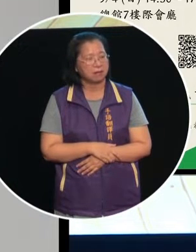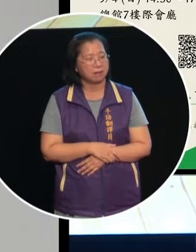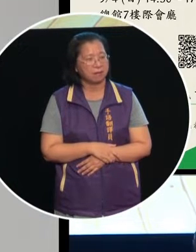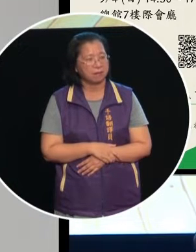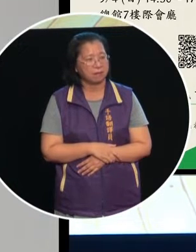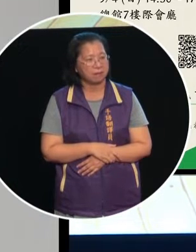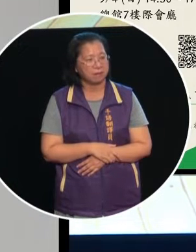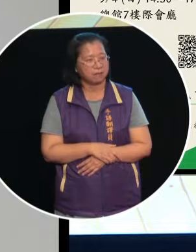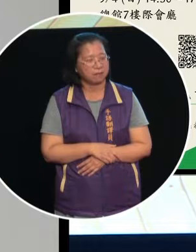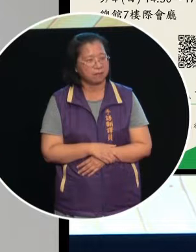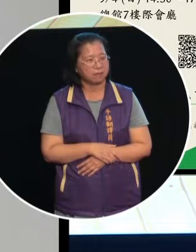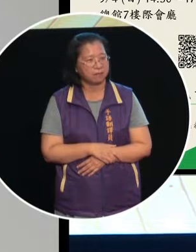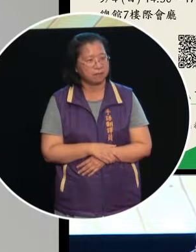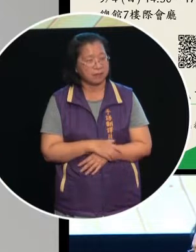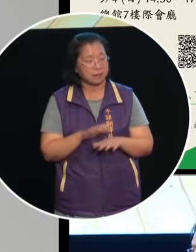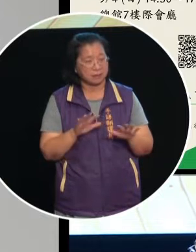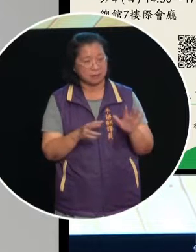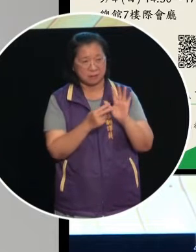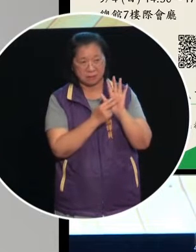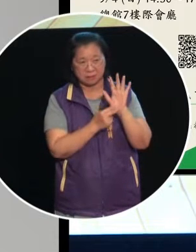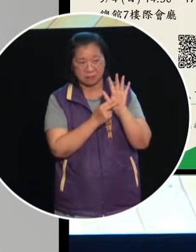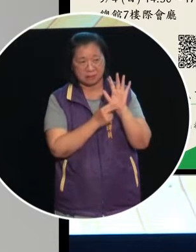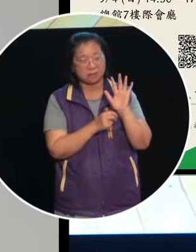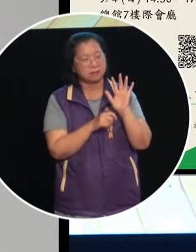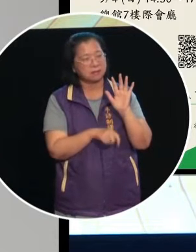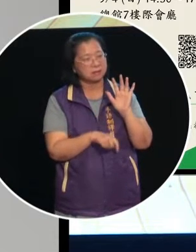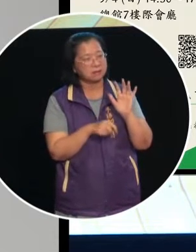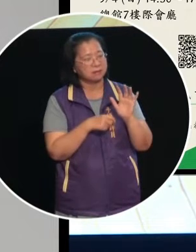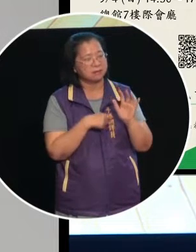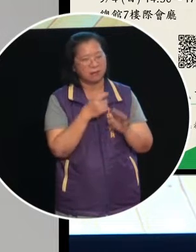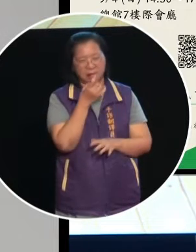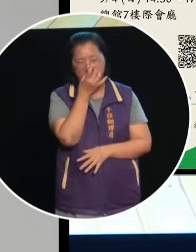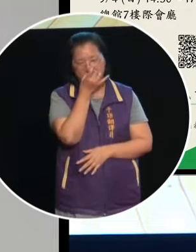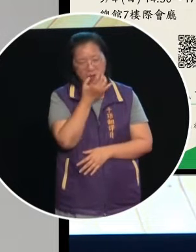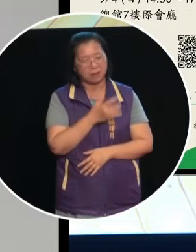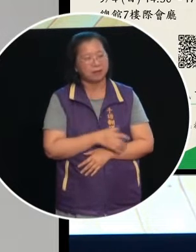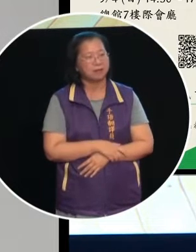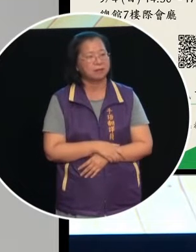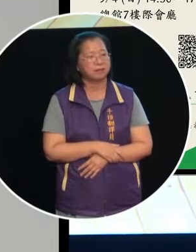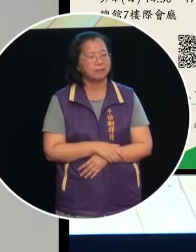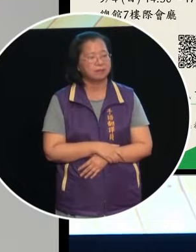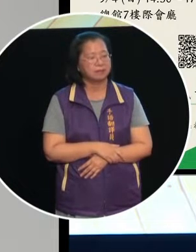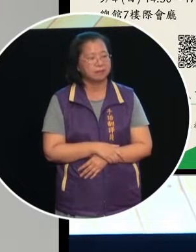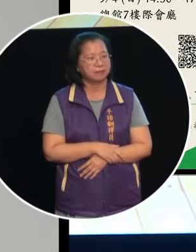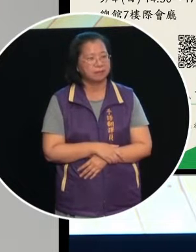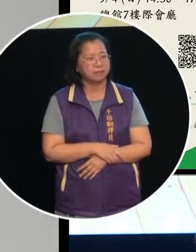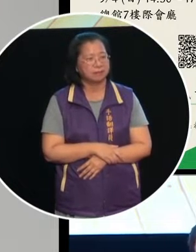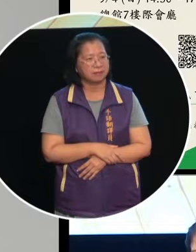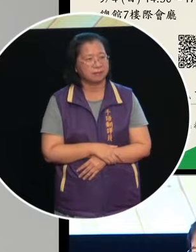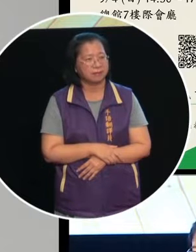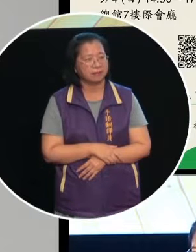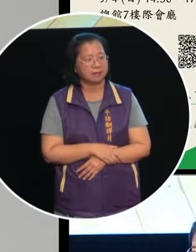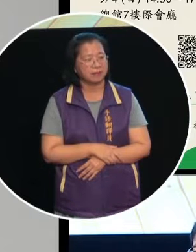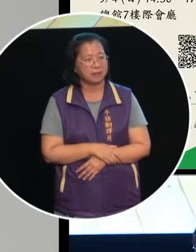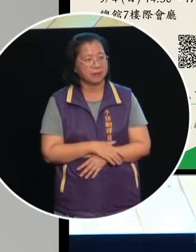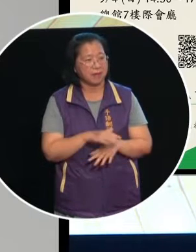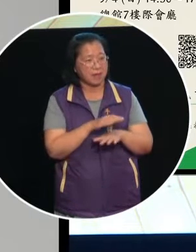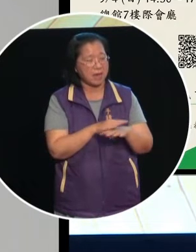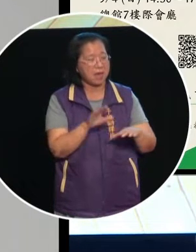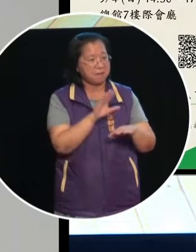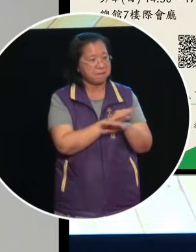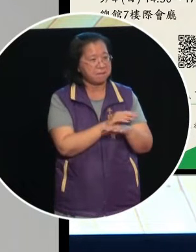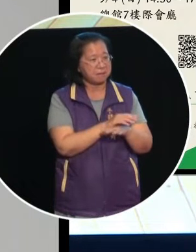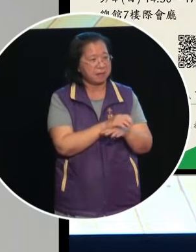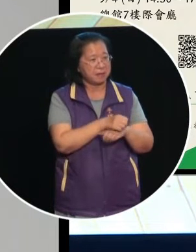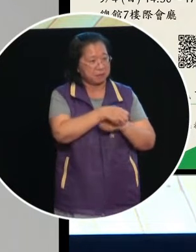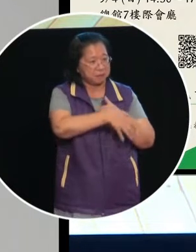成不错的政治领袖。不过现在还年轻，还没办法。不过现在已经安倍先生走了，那安倍派会现在变成怎么